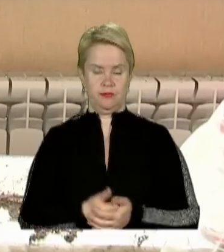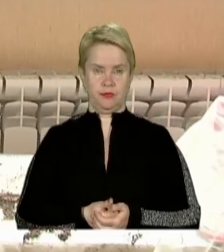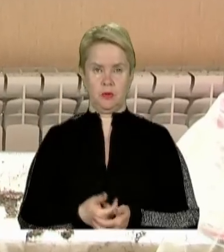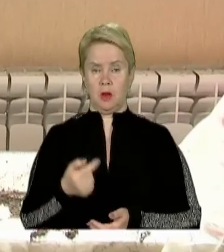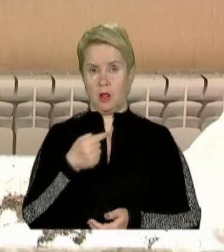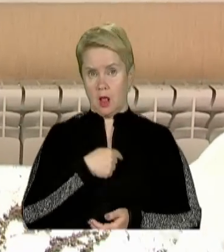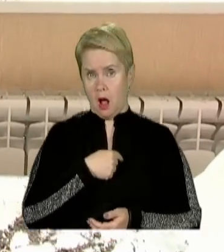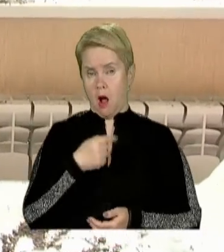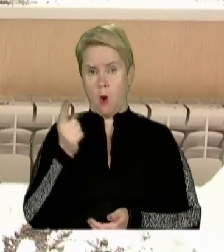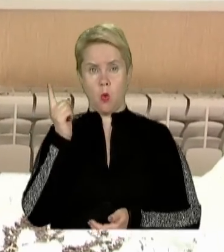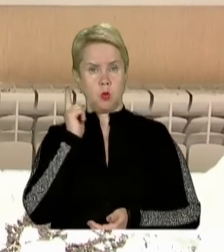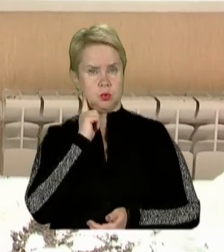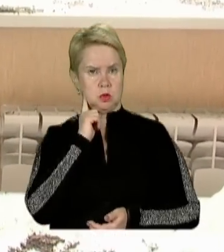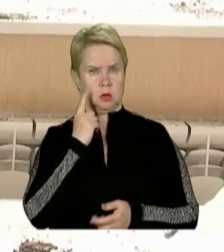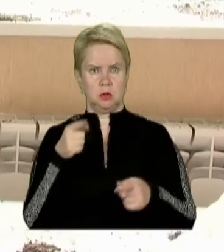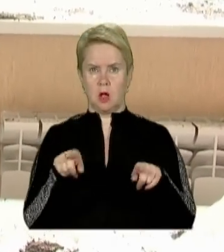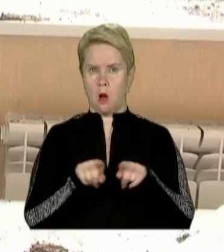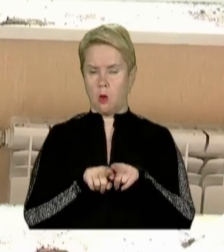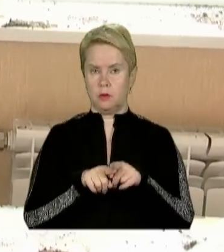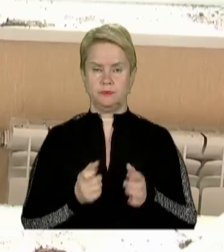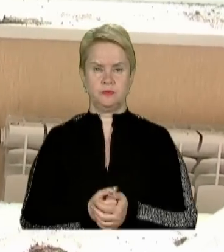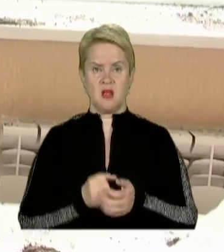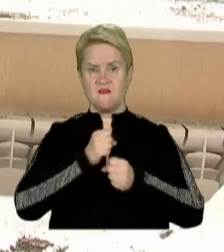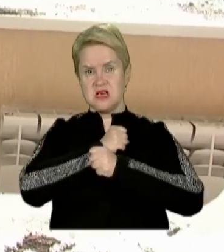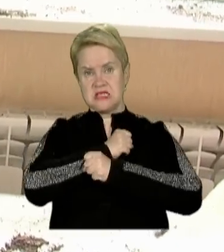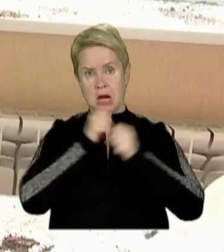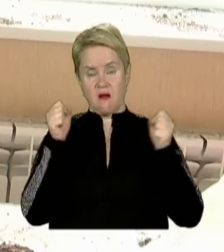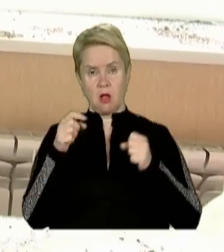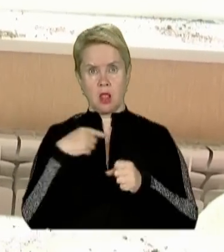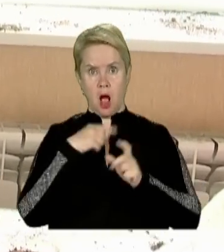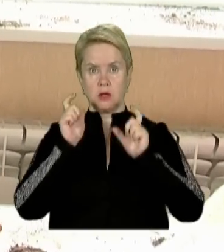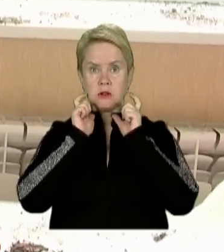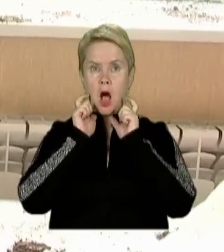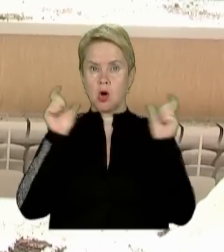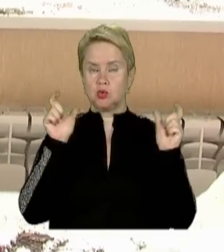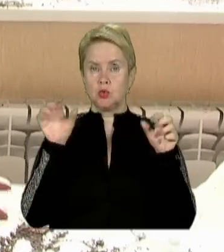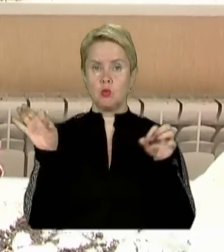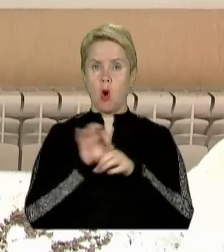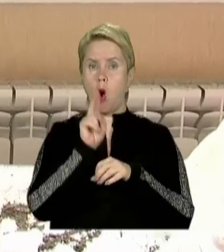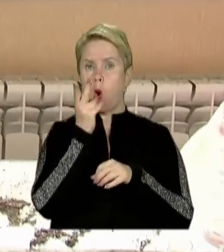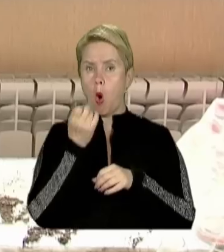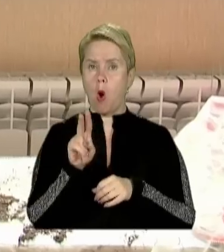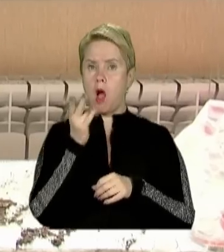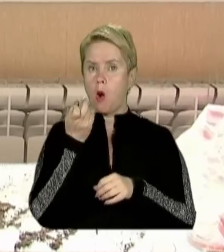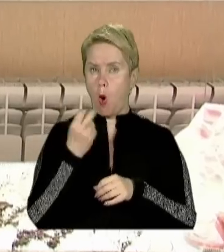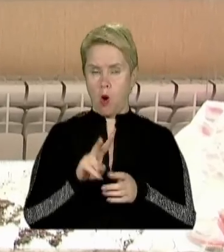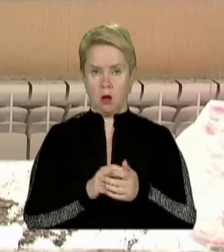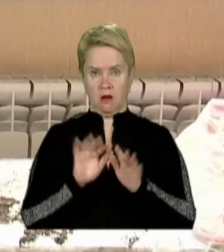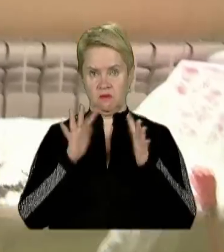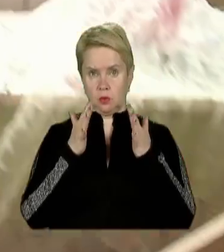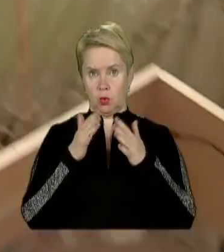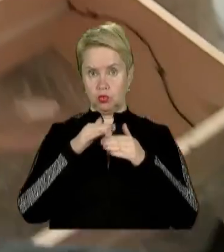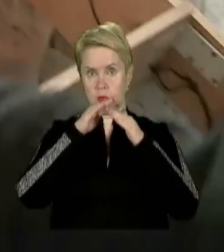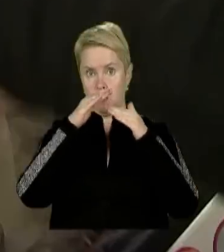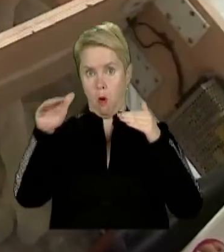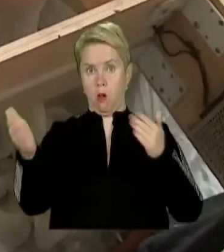Я услышала такой взрыв, я как закричу мужу: «Коля, Коля!» И вдруг падает